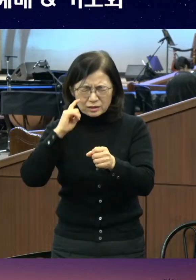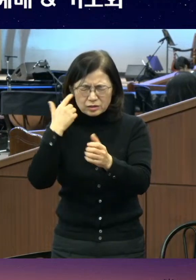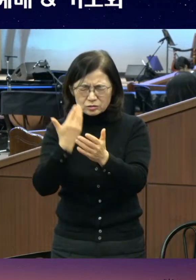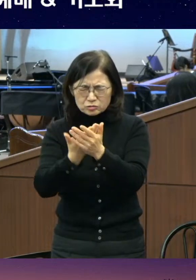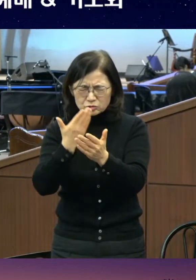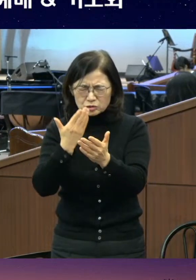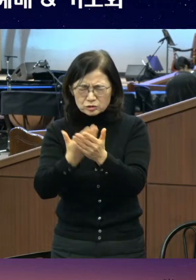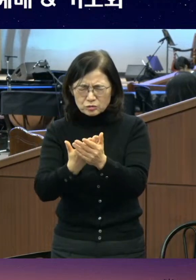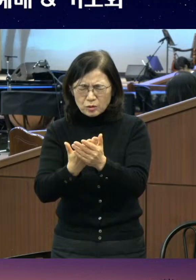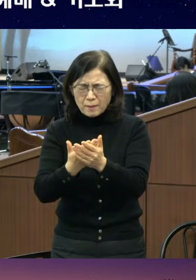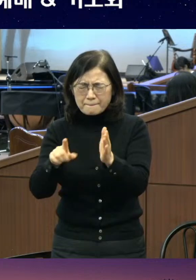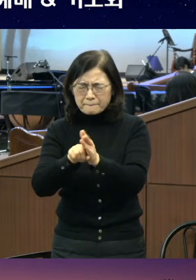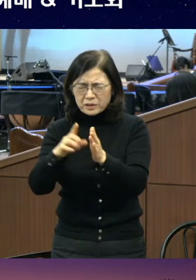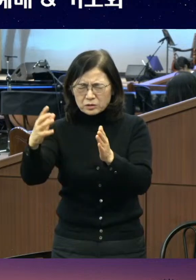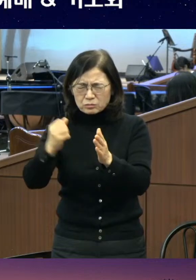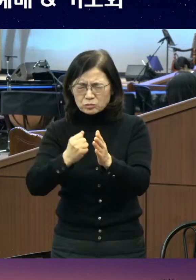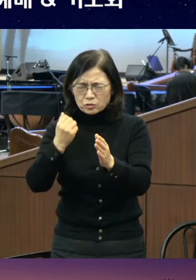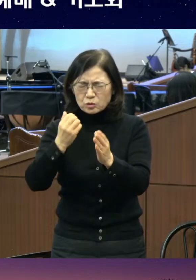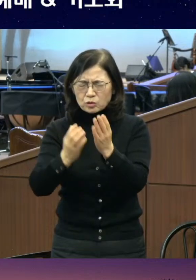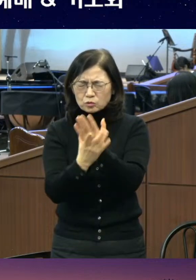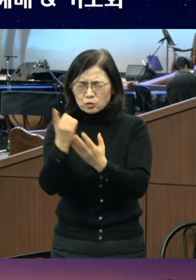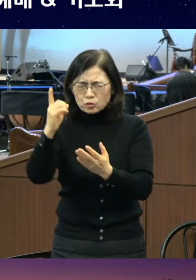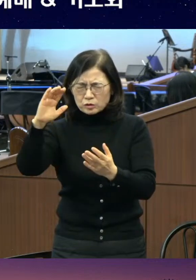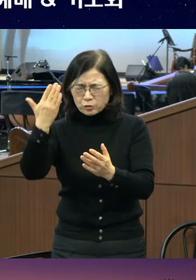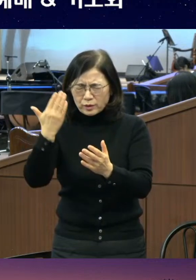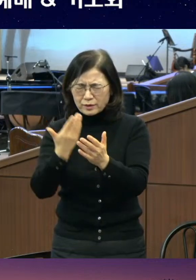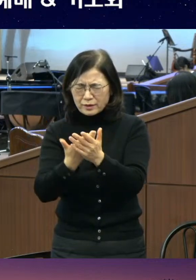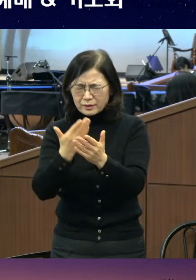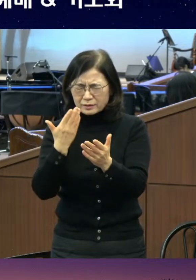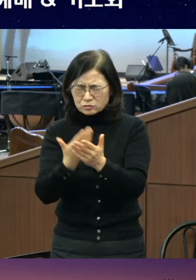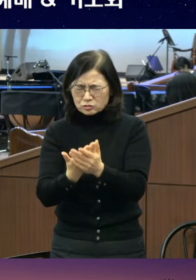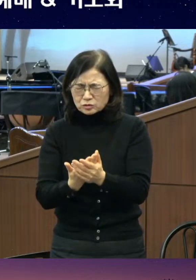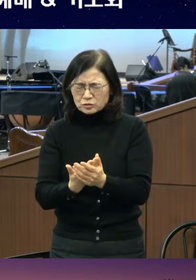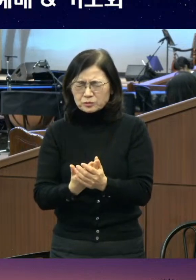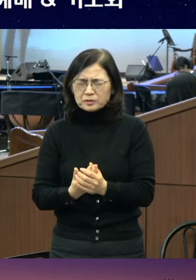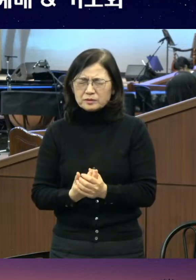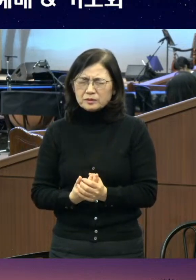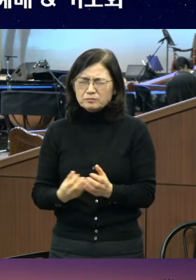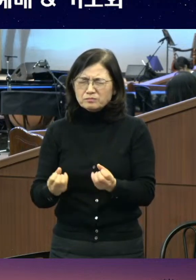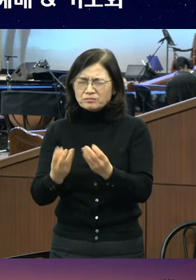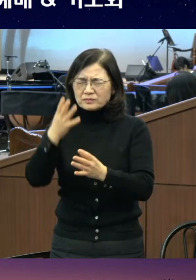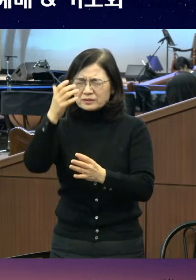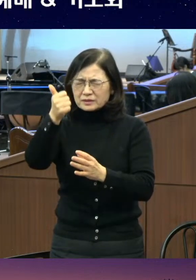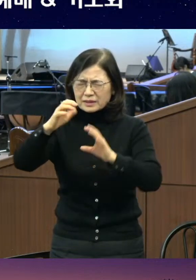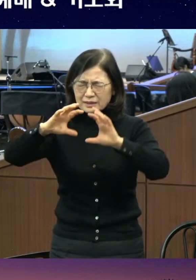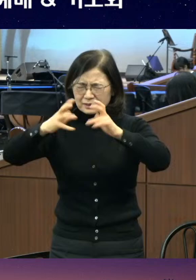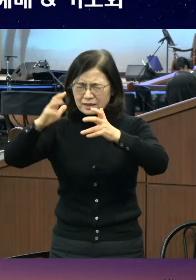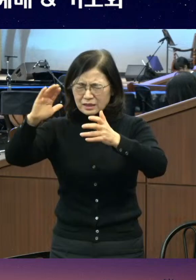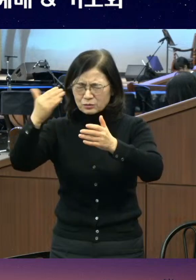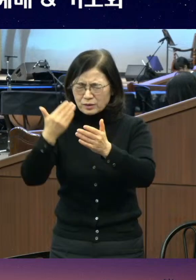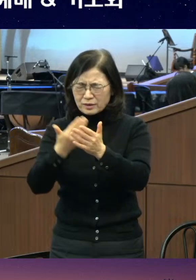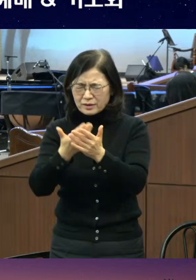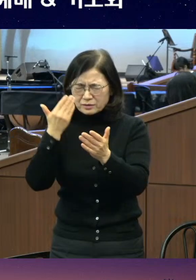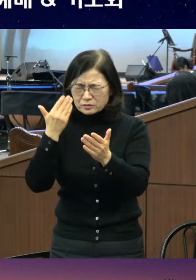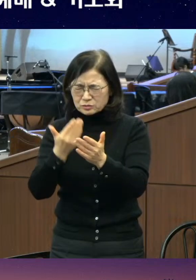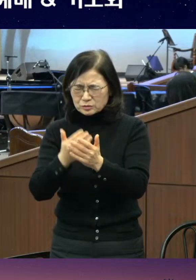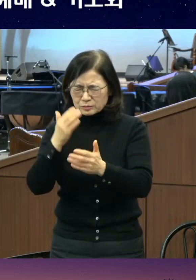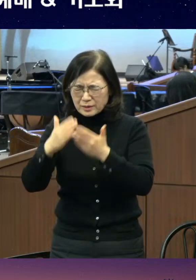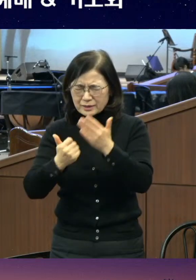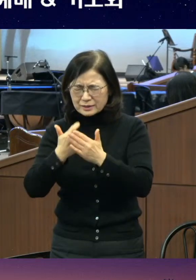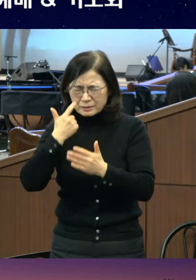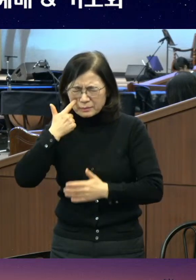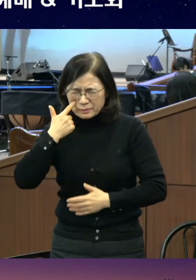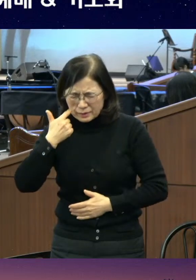주시고 열방의 복음을 전가하는 제사장 나라 되게 하여 주시옵소서. 하나님 아버지, 이